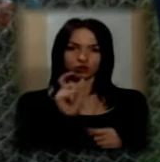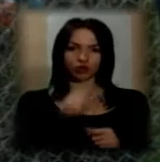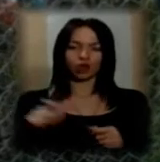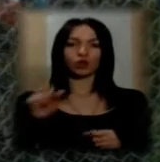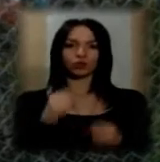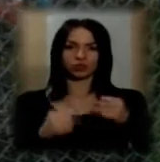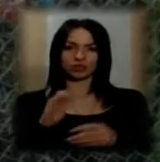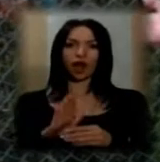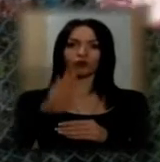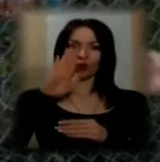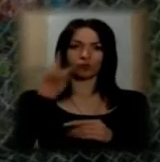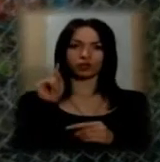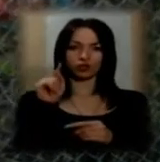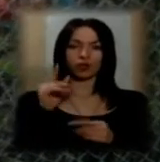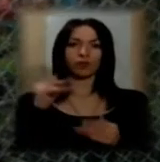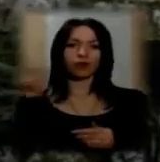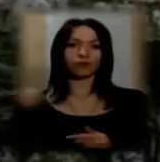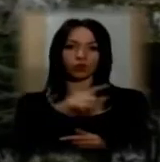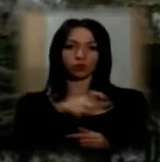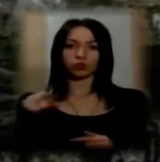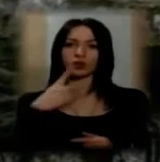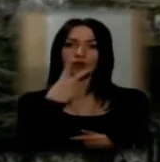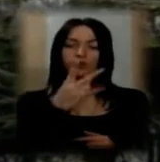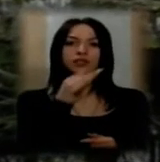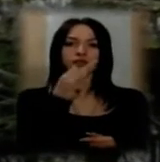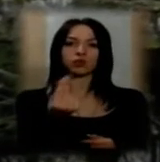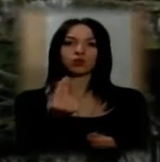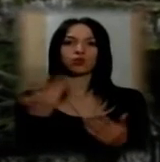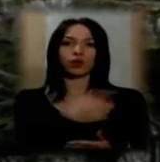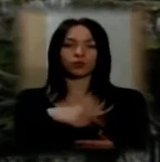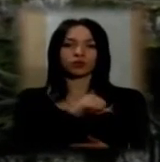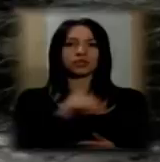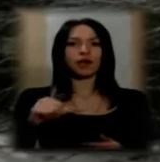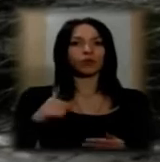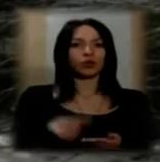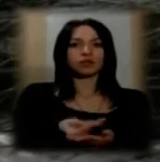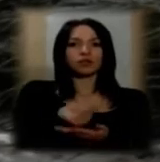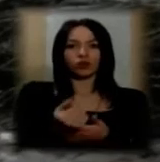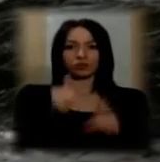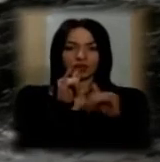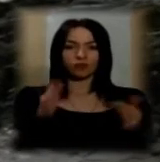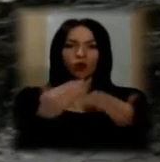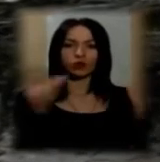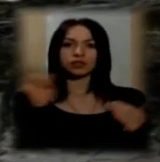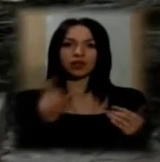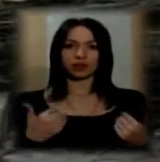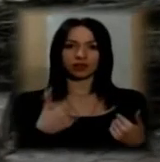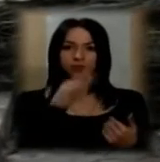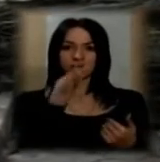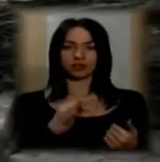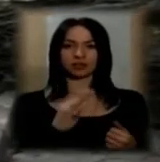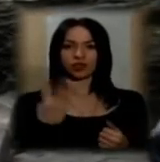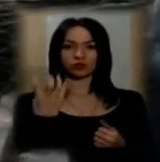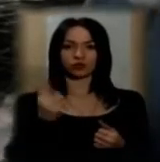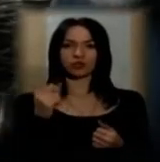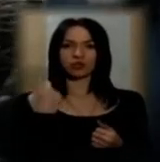з автовишками. Вони дивилися і назвали суму, яку ми самостійно сплатити не можемо. Останній раз мені сказали 400 гривень за годину. І